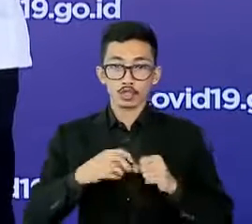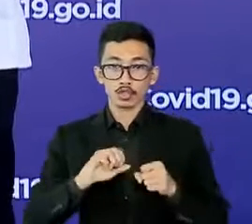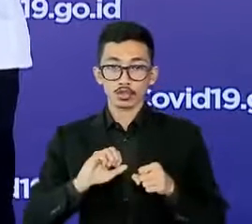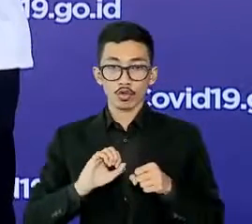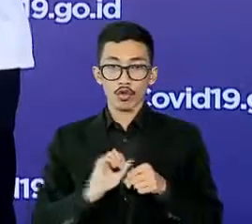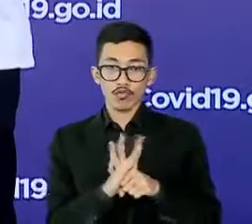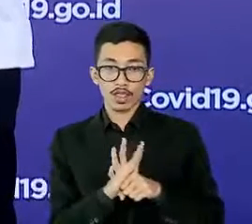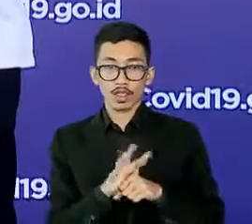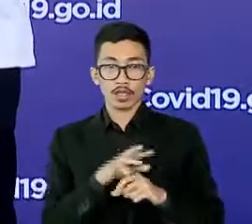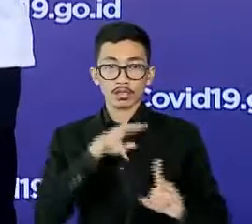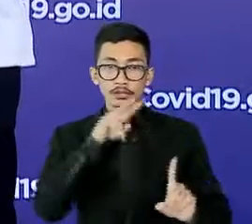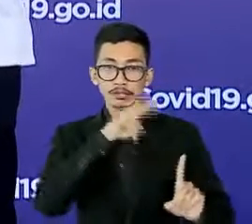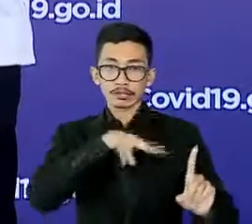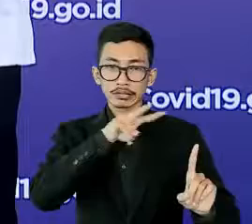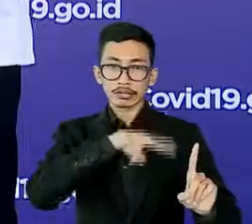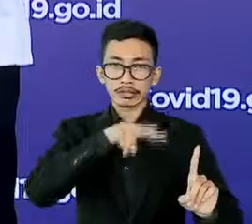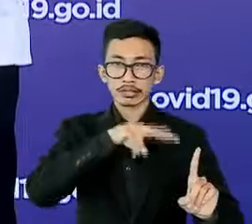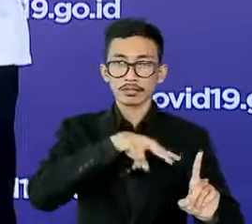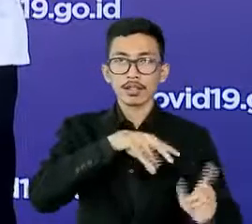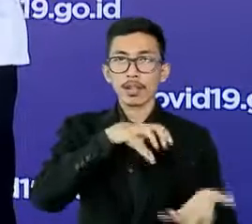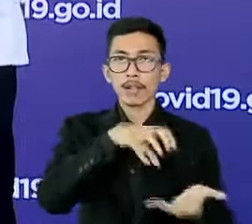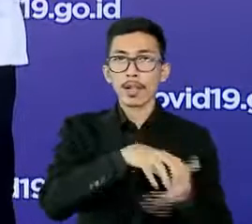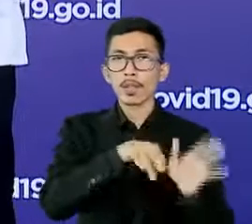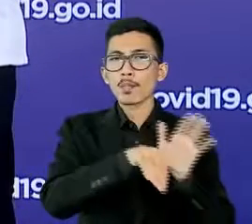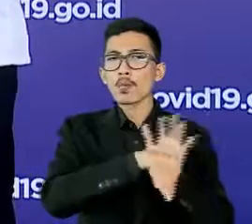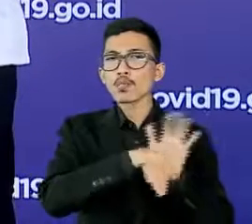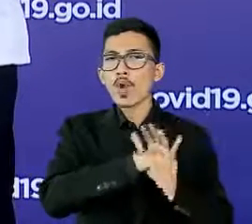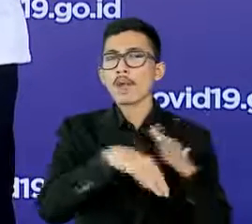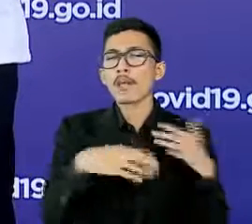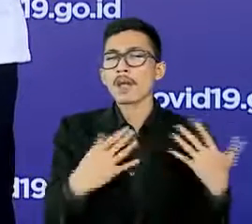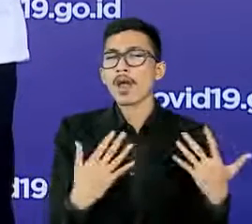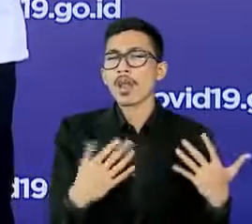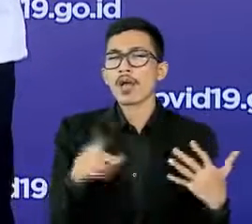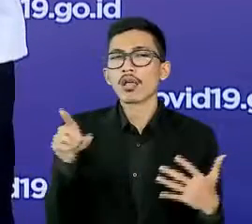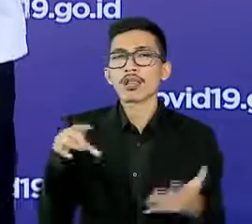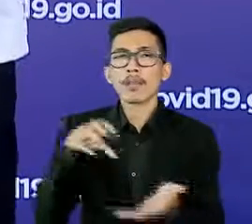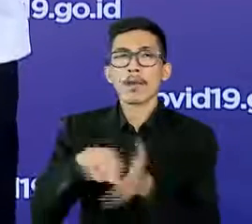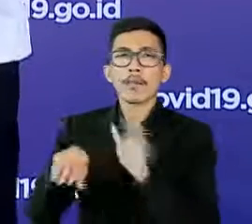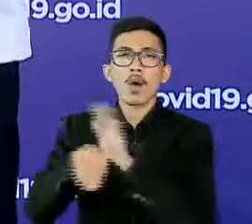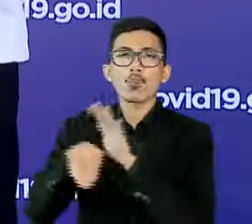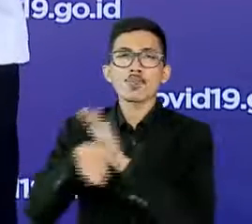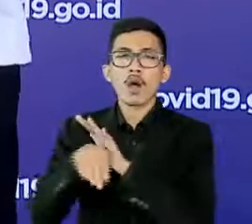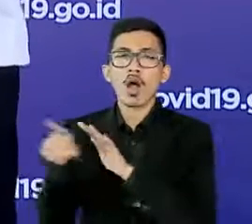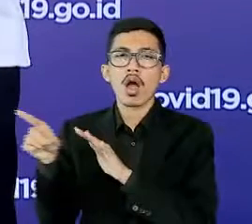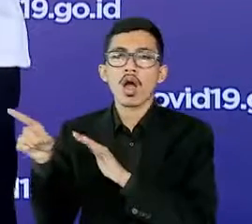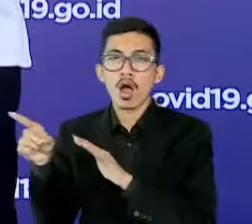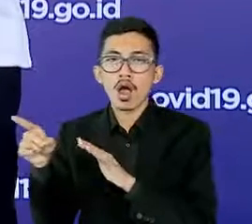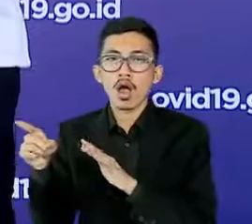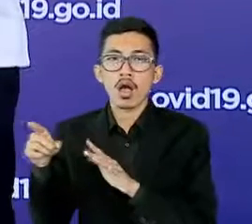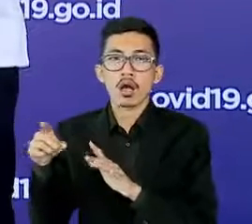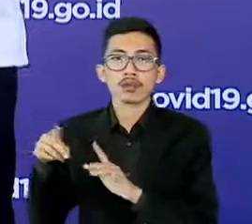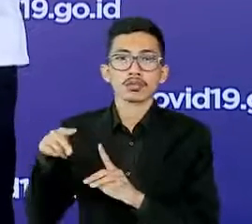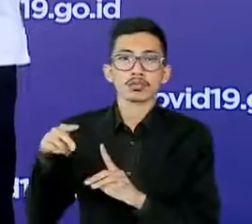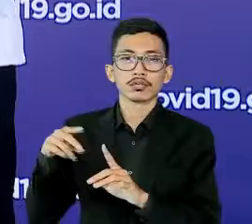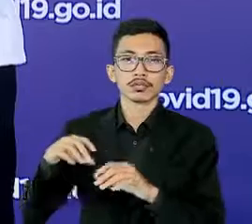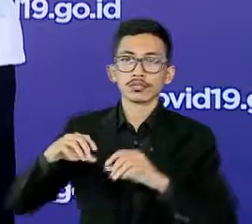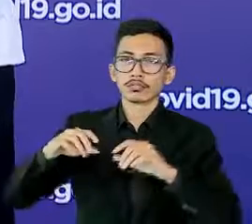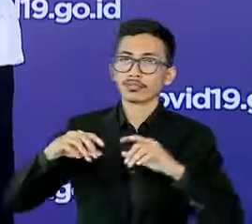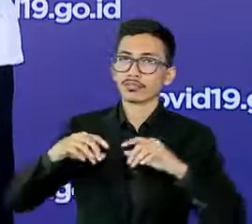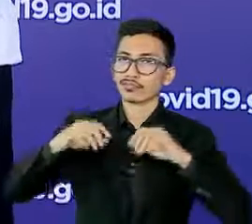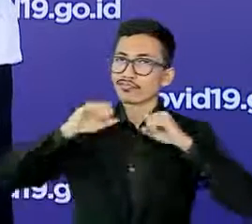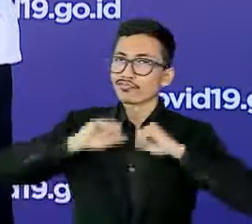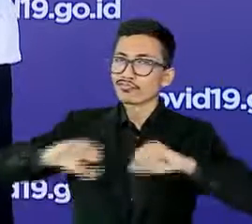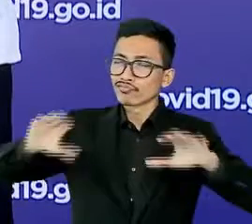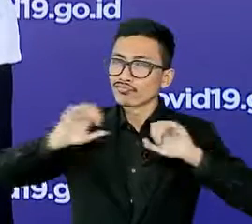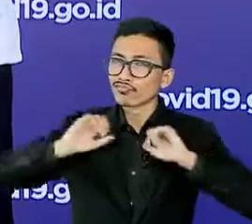19 di timur Indonesia termasuk Papua ada kekhawatiran dari warga Papua bila thresher dan orang yang mensosialisasikan vaksin dari